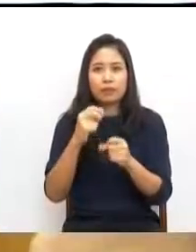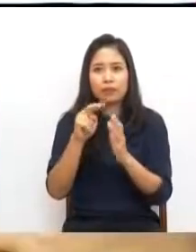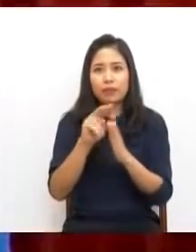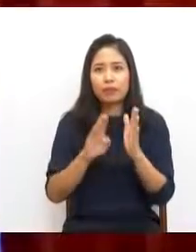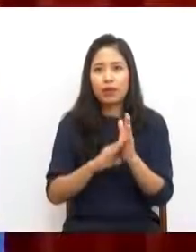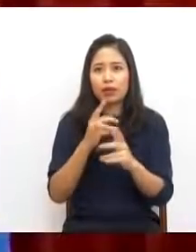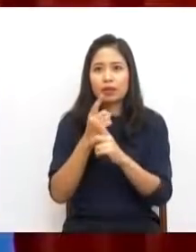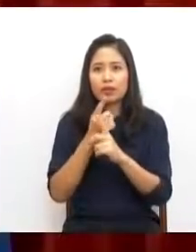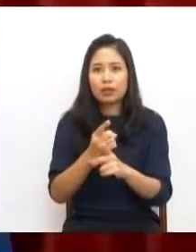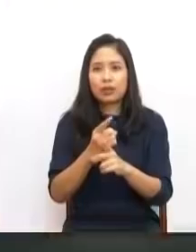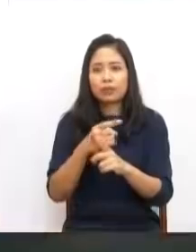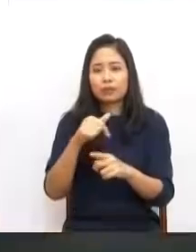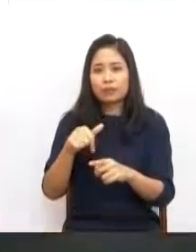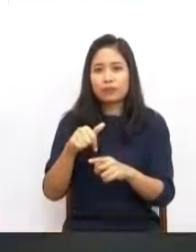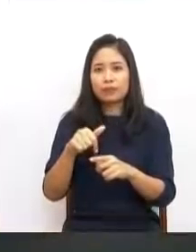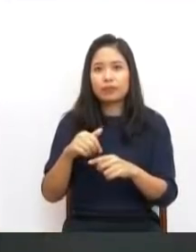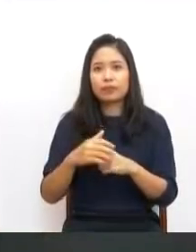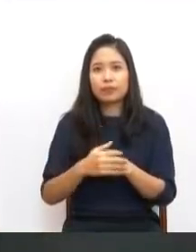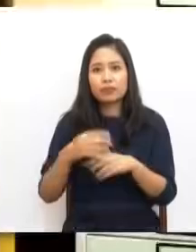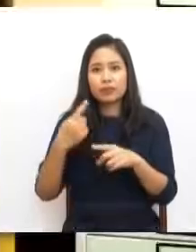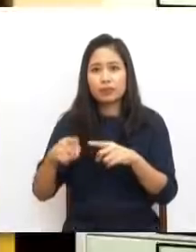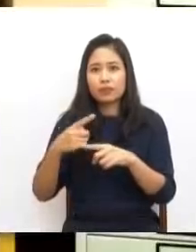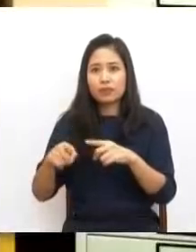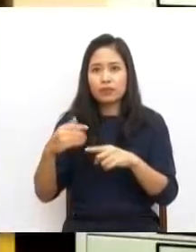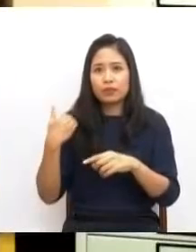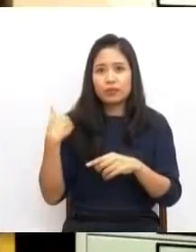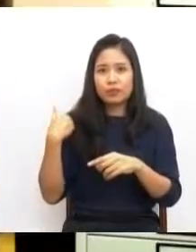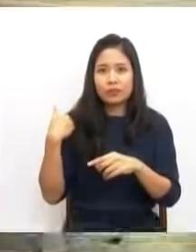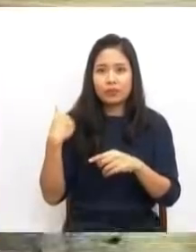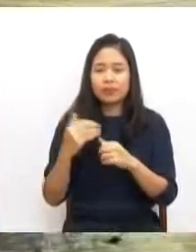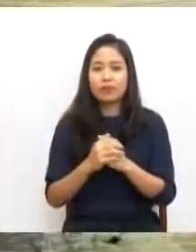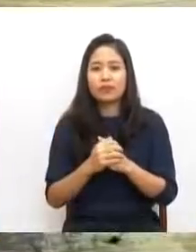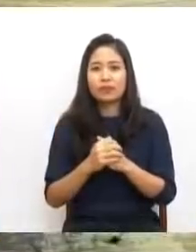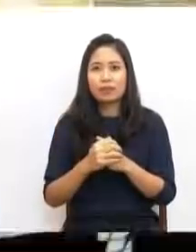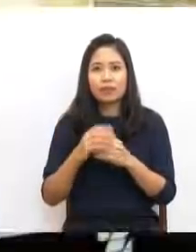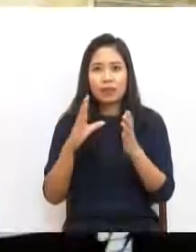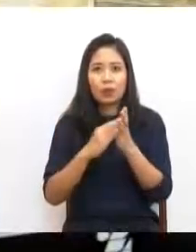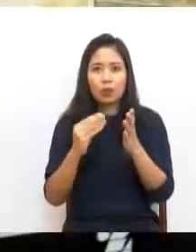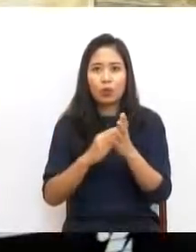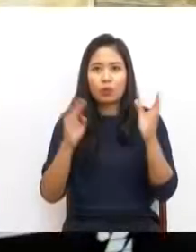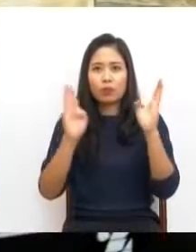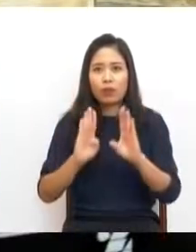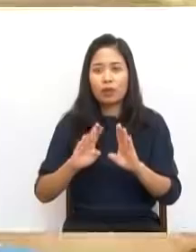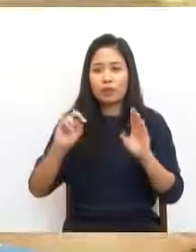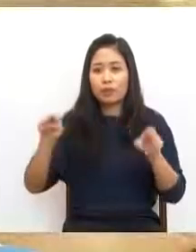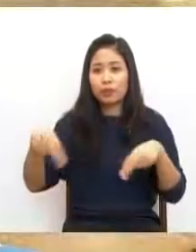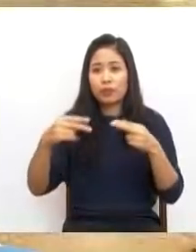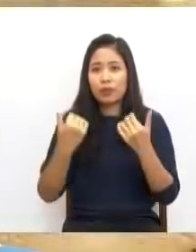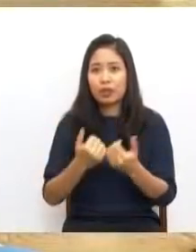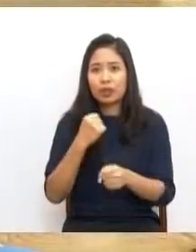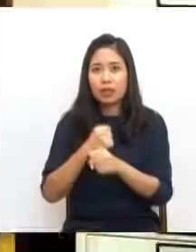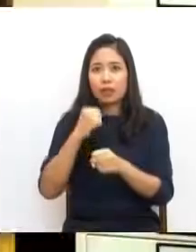การเจอหน้านะคะมีการสนทนากันแบบสดๆถามคำถามตอบคำถามเพียงแต่ว่าอาจจะไม่ได้ทำงานกลุ่มร่วมกันเท่านั้นเองนะค